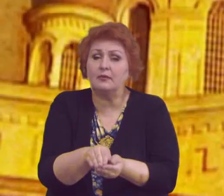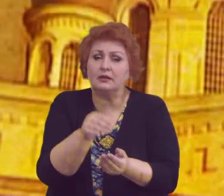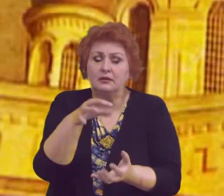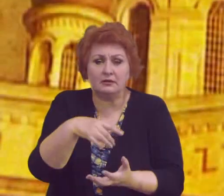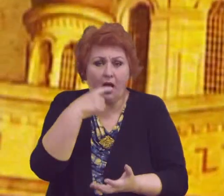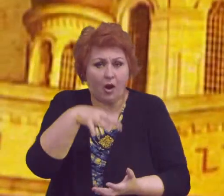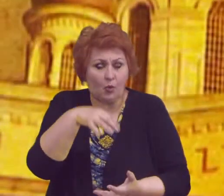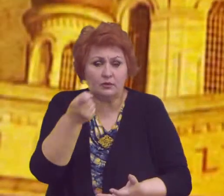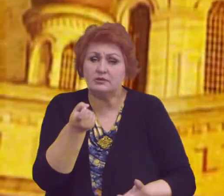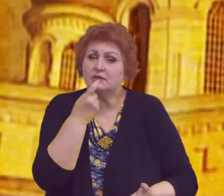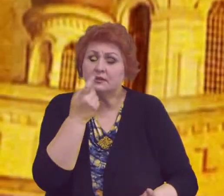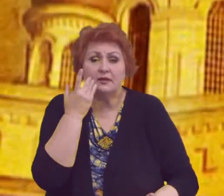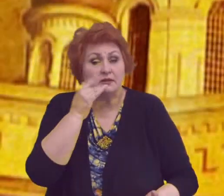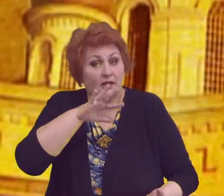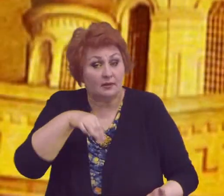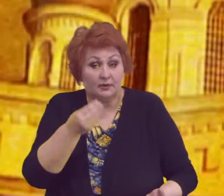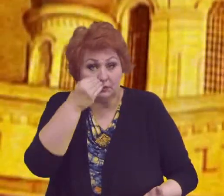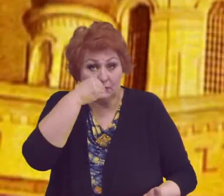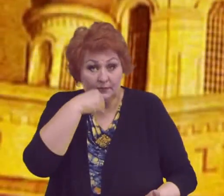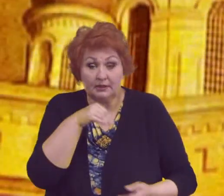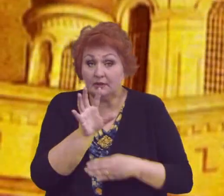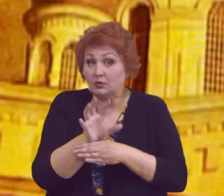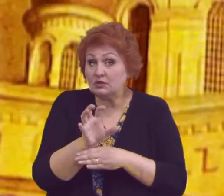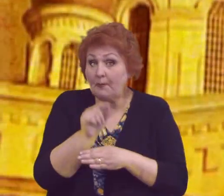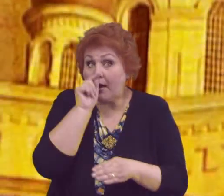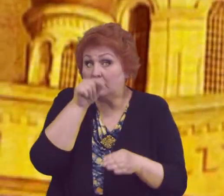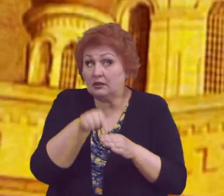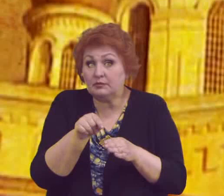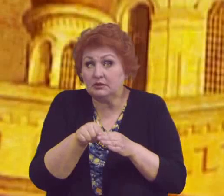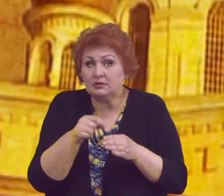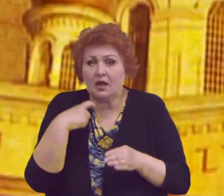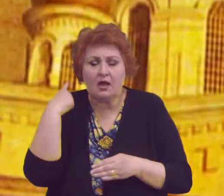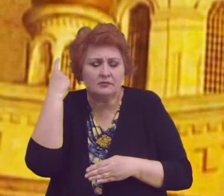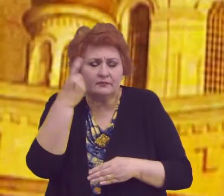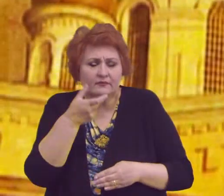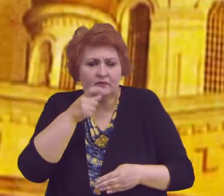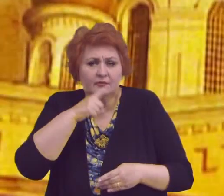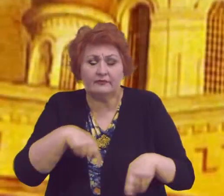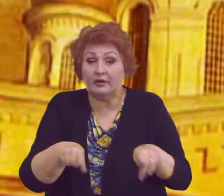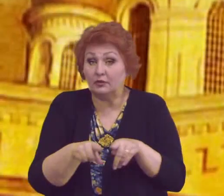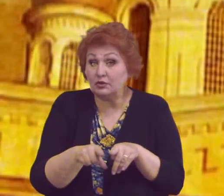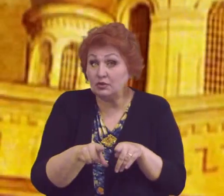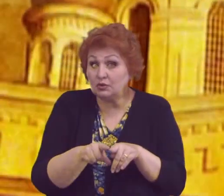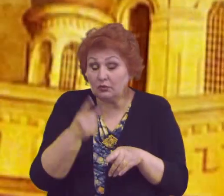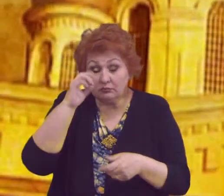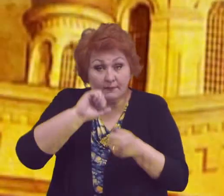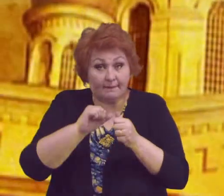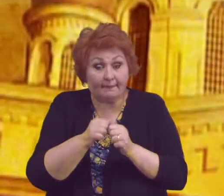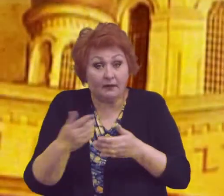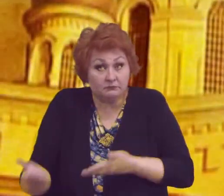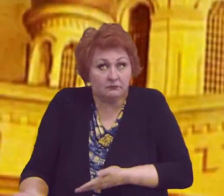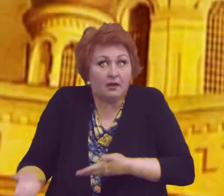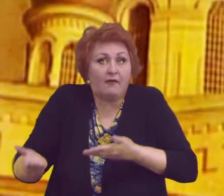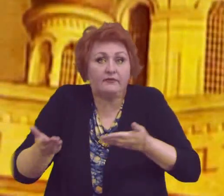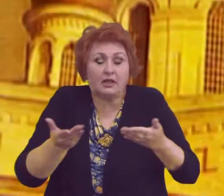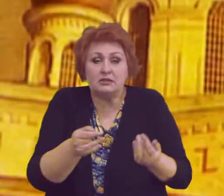пасхальные куличи и яйца, которые потом съедают собаки и вороны, неумеренно выпивают спиртное, да так, что порой поминающих приходится